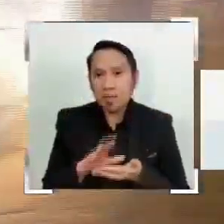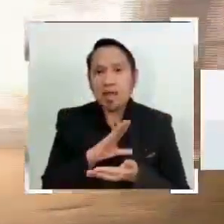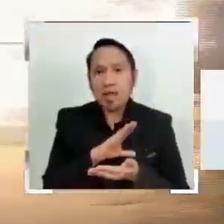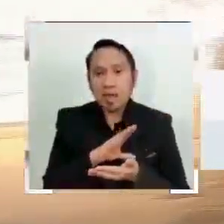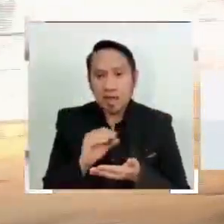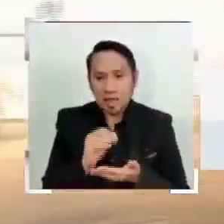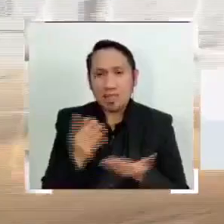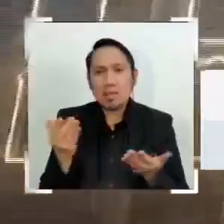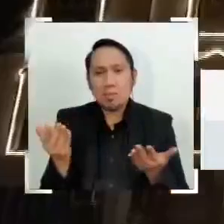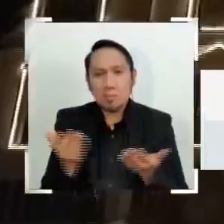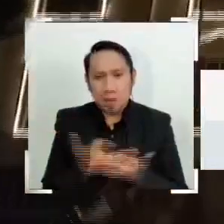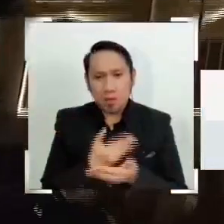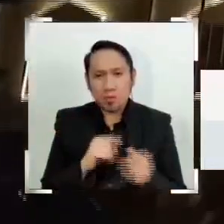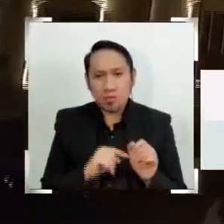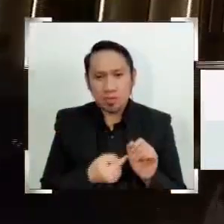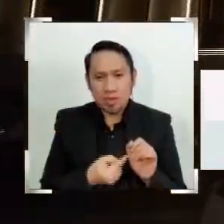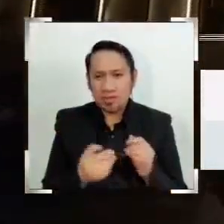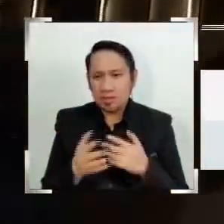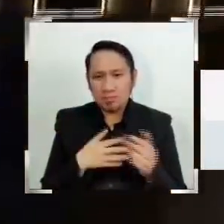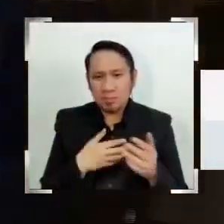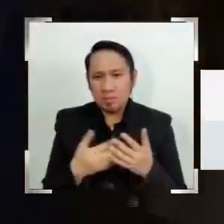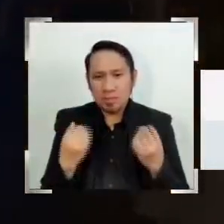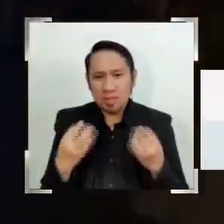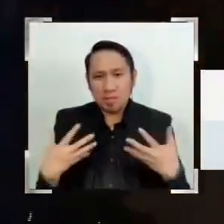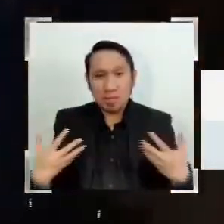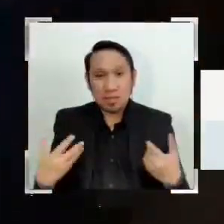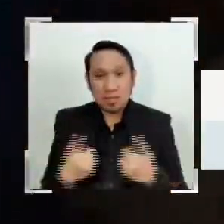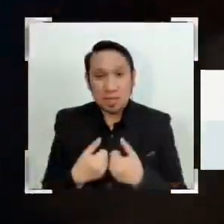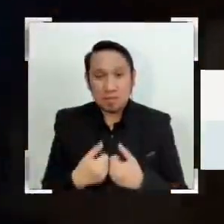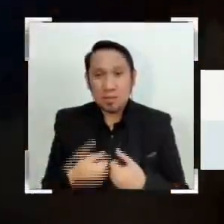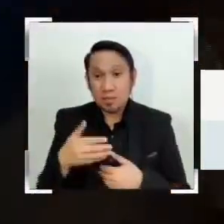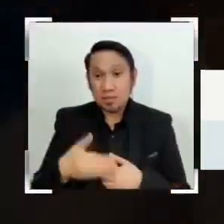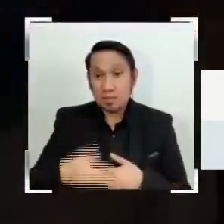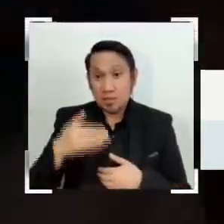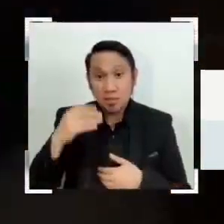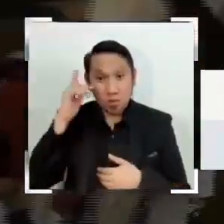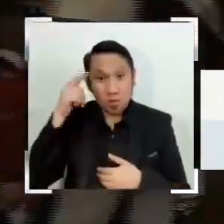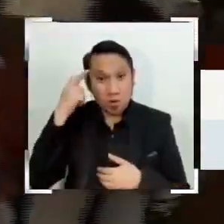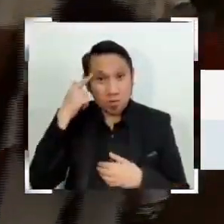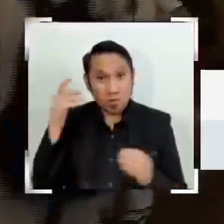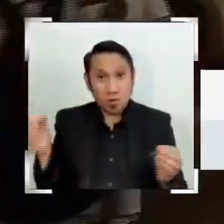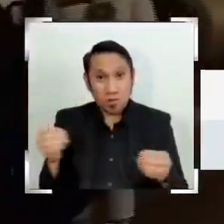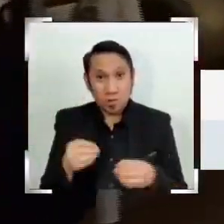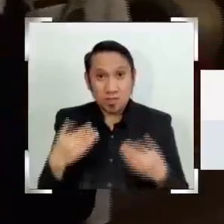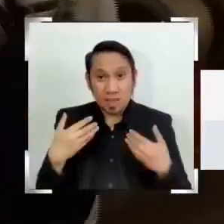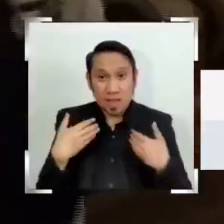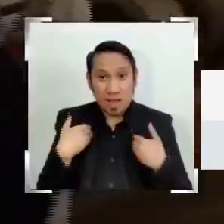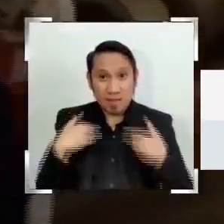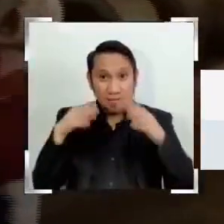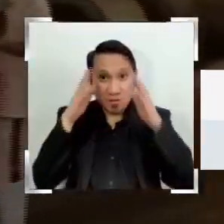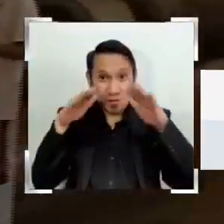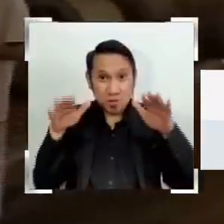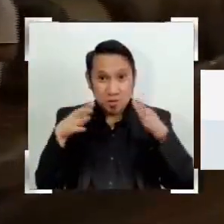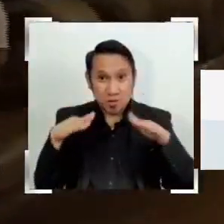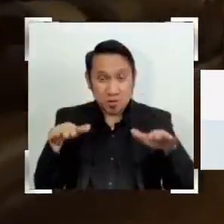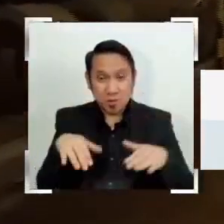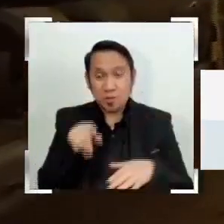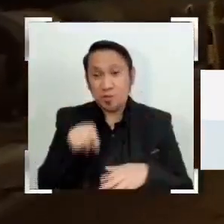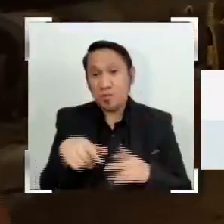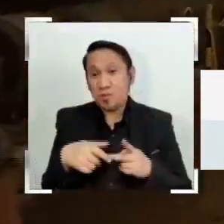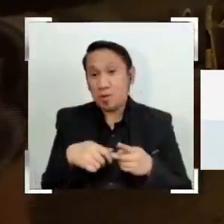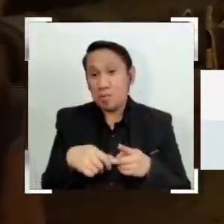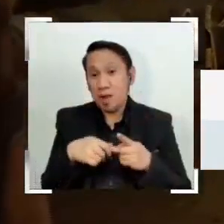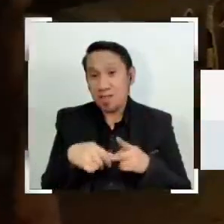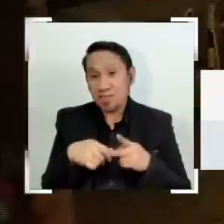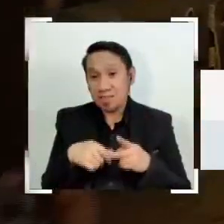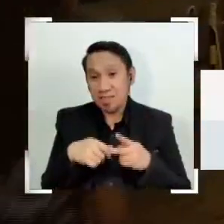pinagdaan ng pagsubok. Sa tapat ng City Hall, itinayo ang 50 talampakang Christmas tree na gawa sa recycled plastic bottles at